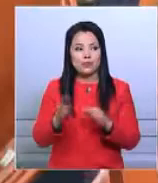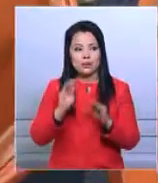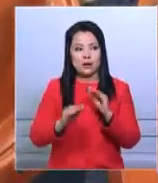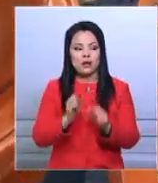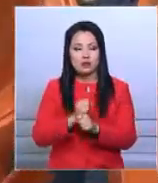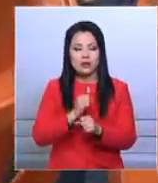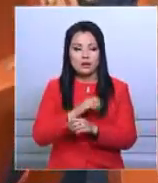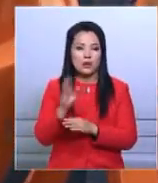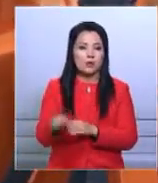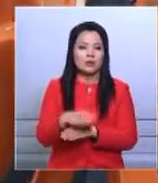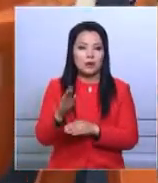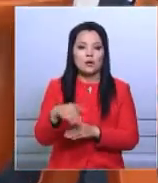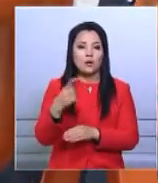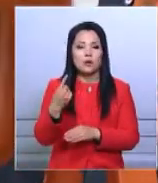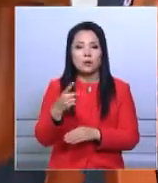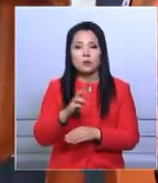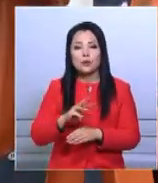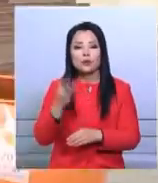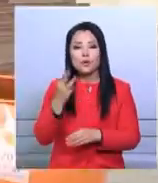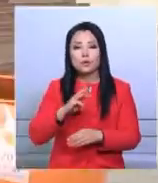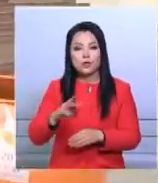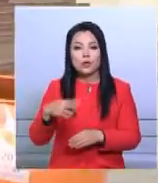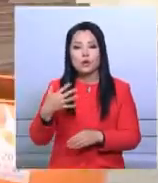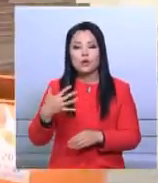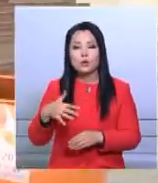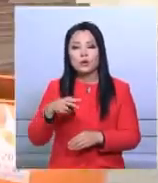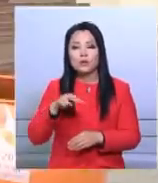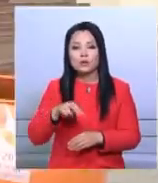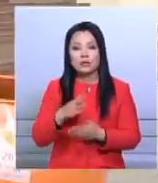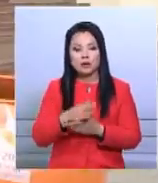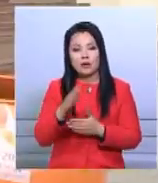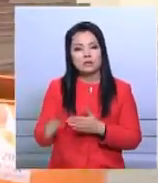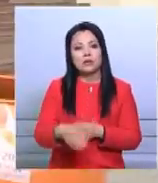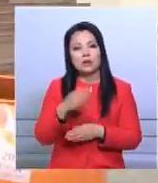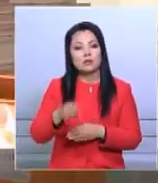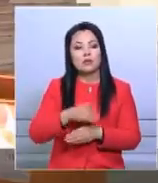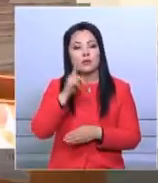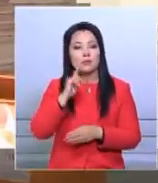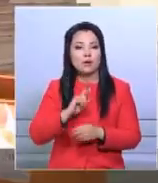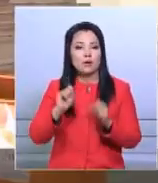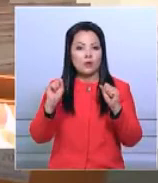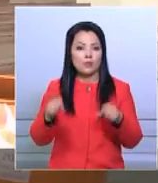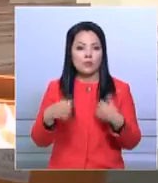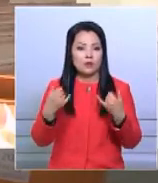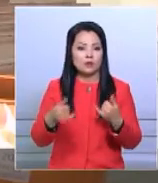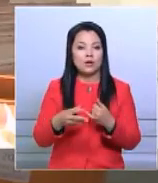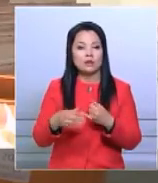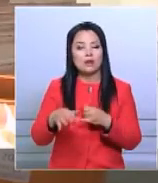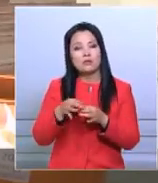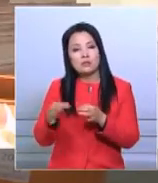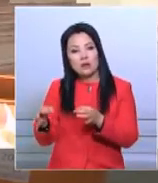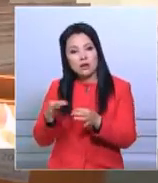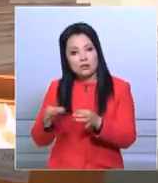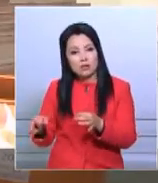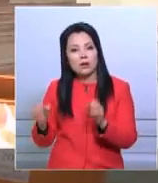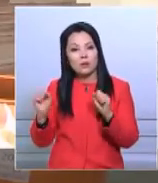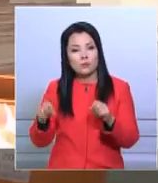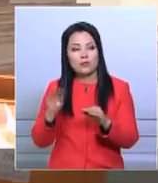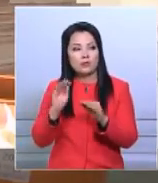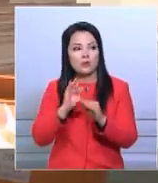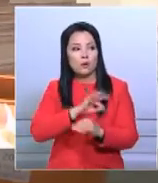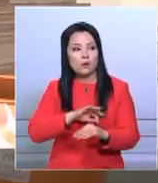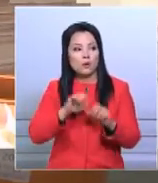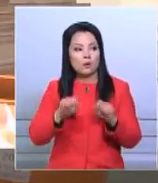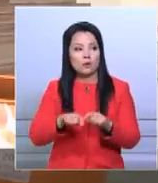3 минутта 50 литр бетон араластырады. Бұл бетон мешалқыны біз шет жаға жерлерде қора қопсық салған кездерде